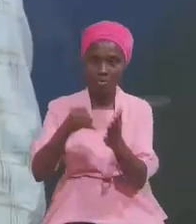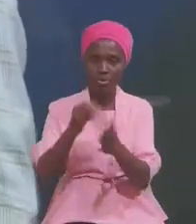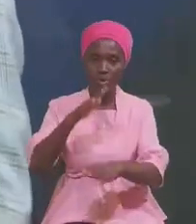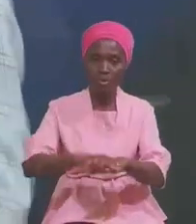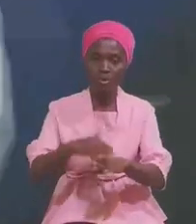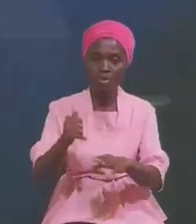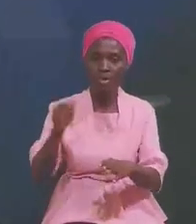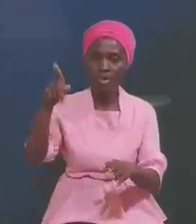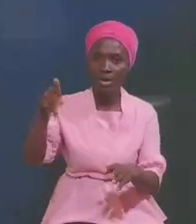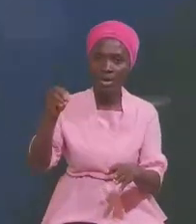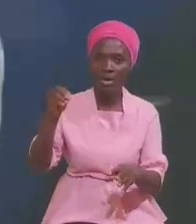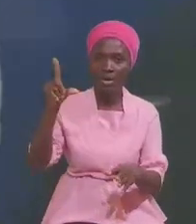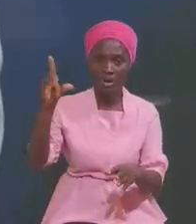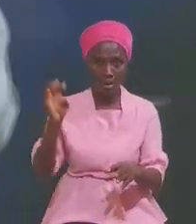arrivé